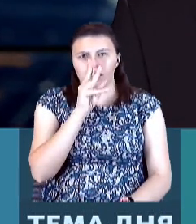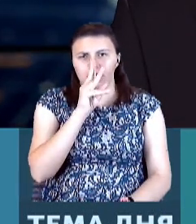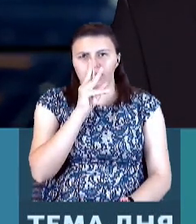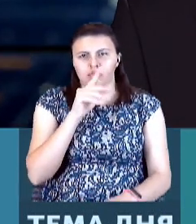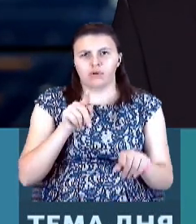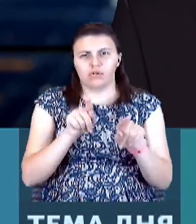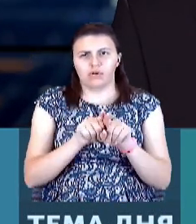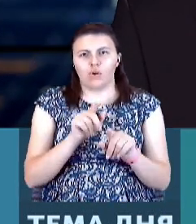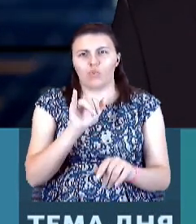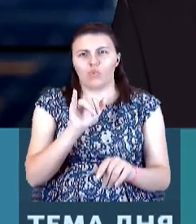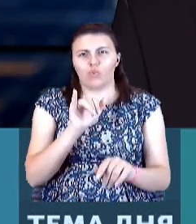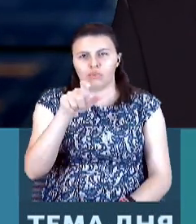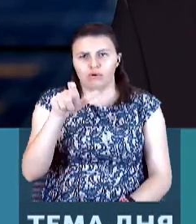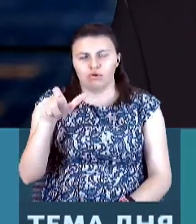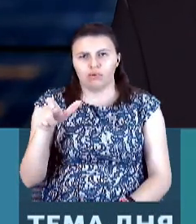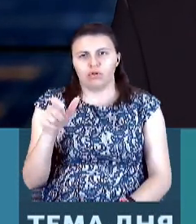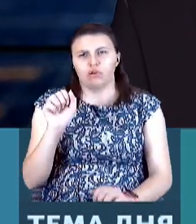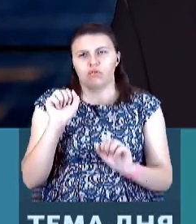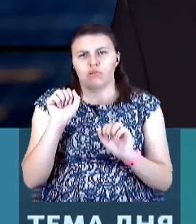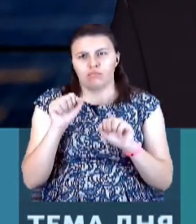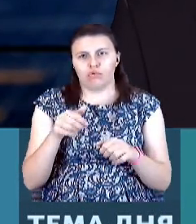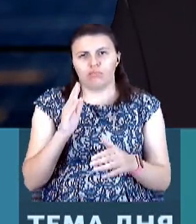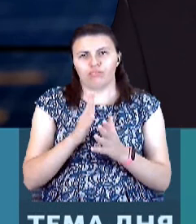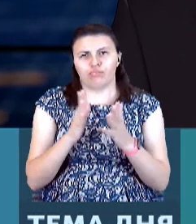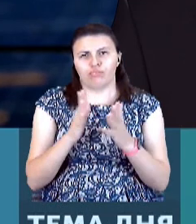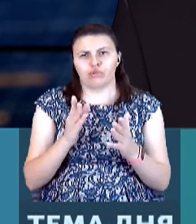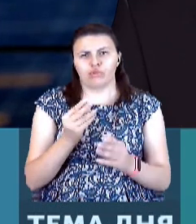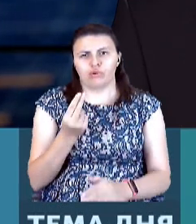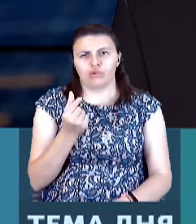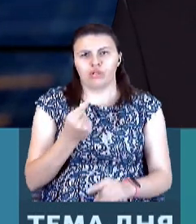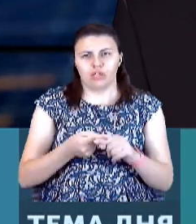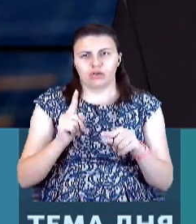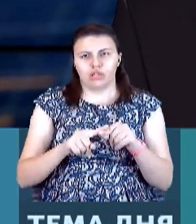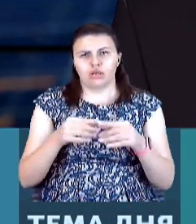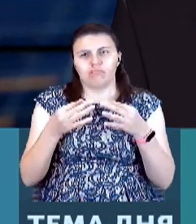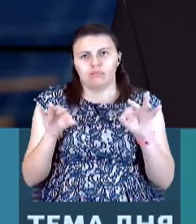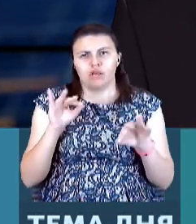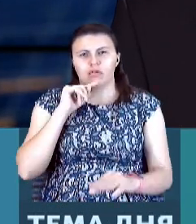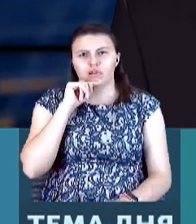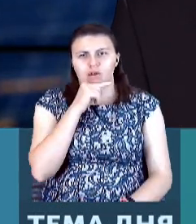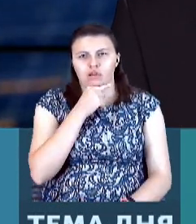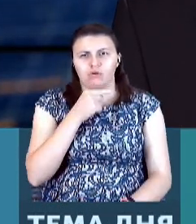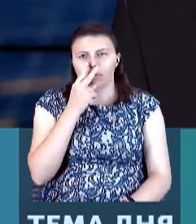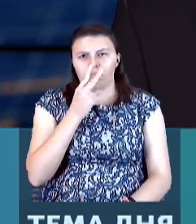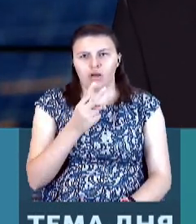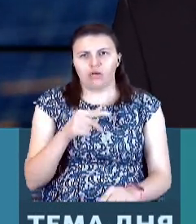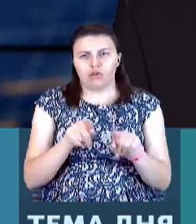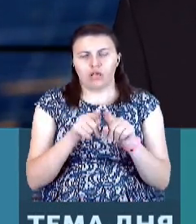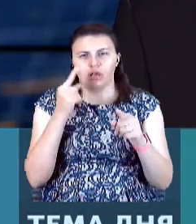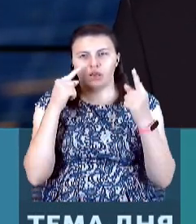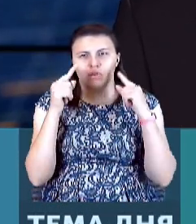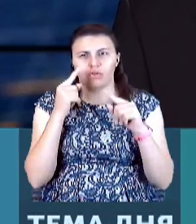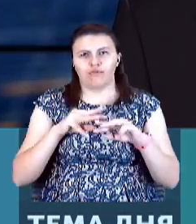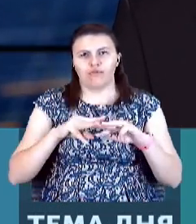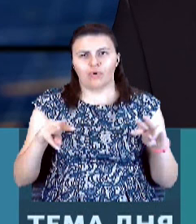чином у людей у розпорядженні будуть більше грошей. І це дійсно пожвавить економіку. Проте, як ми бачимо, такі ідеї в уряді навіть